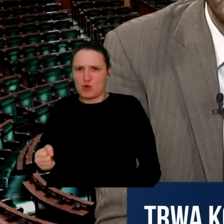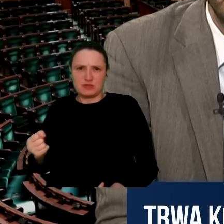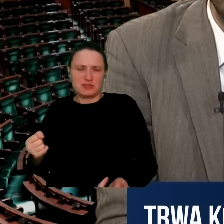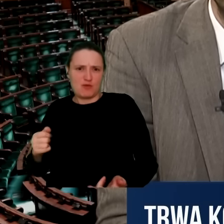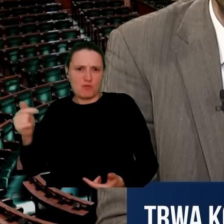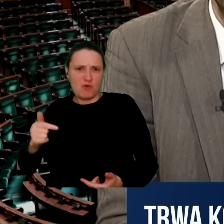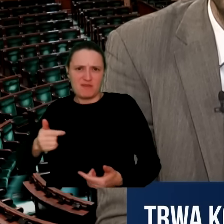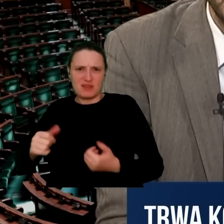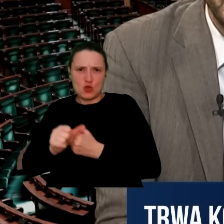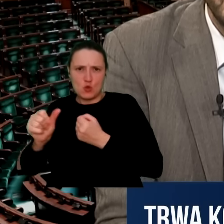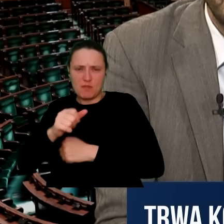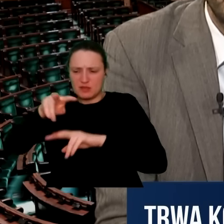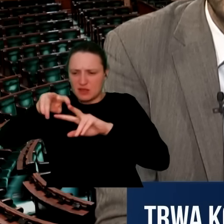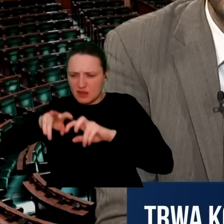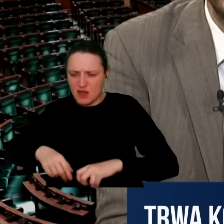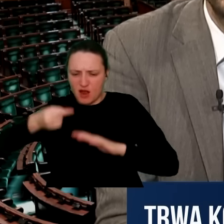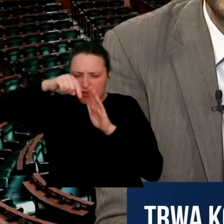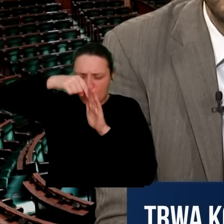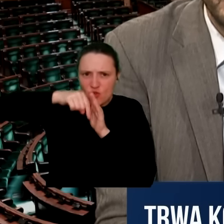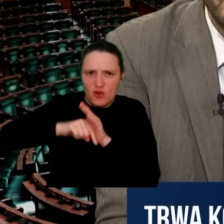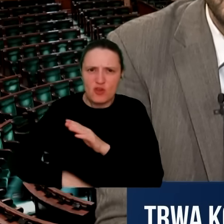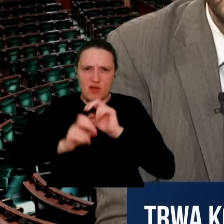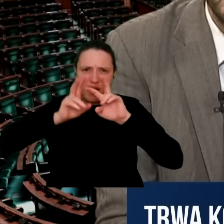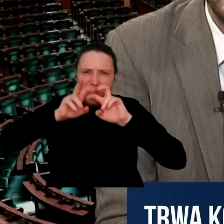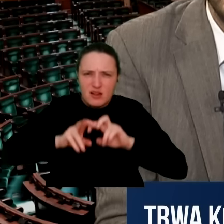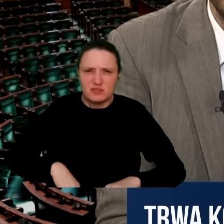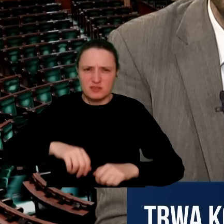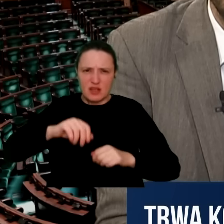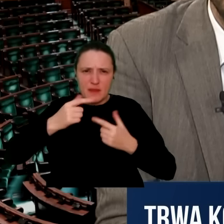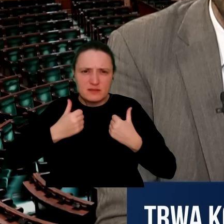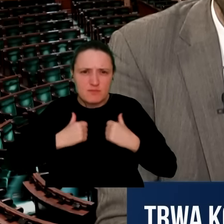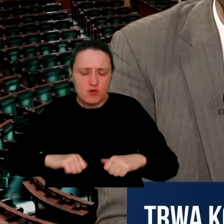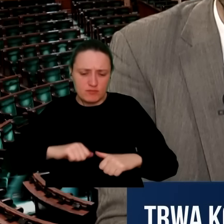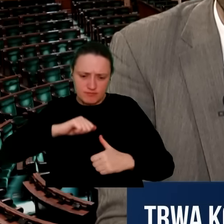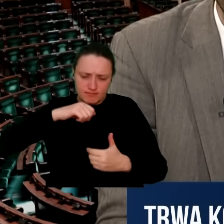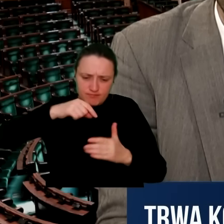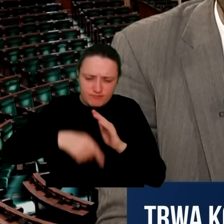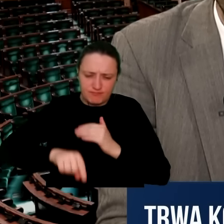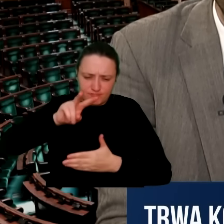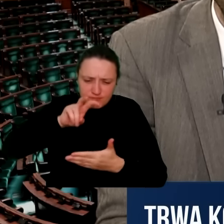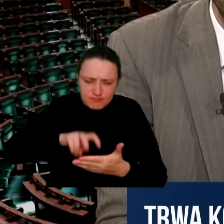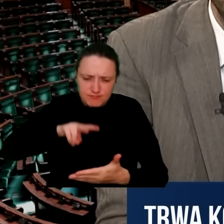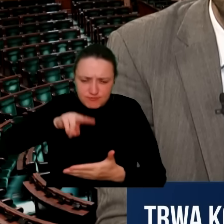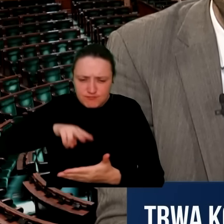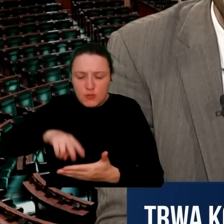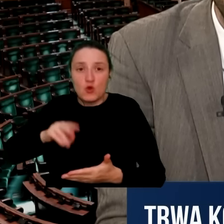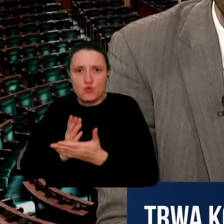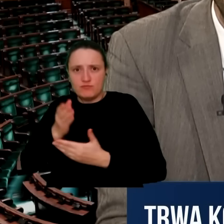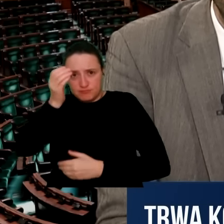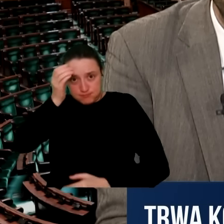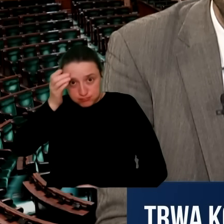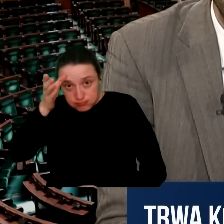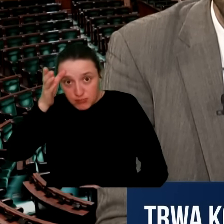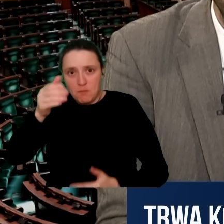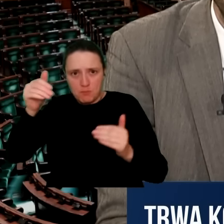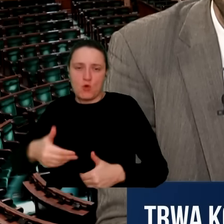do dokumentów, wgryźć się w te dokumenty, przestudiować je, żeby mieć na tyle dużą i szeroką wiedzę, żeby móc skutecznie